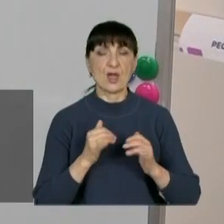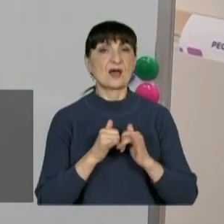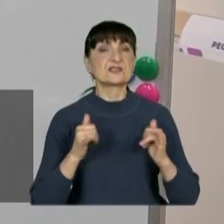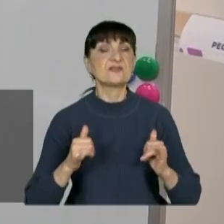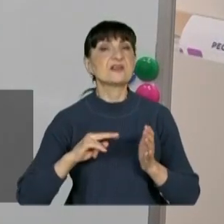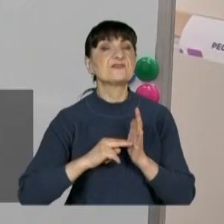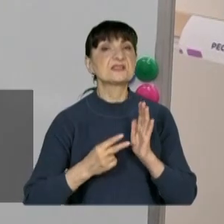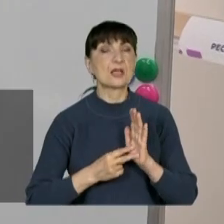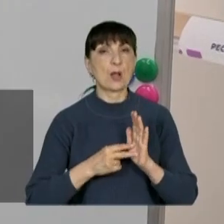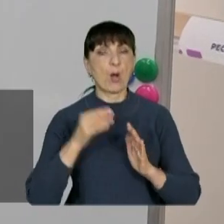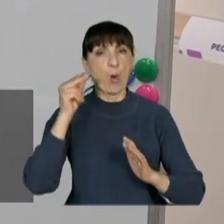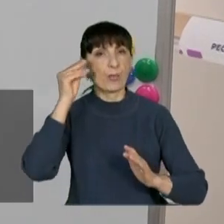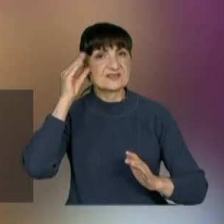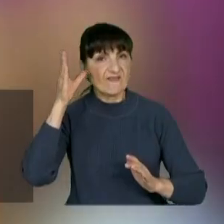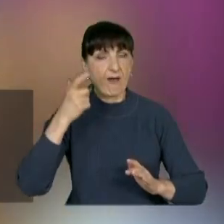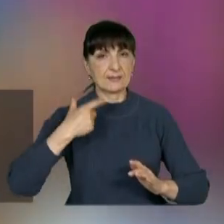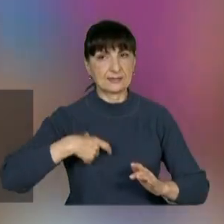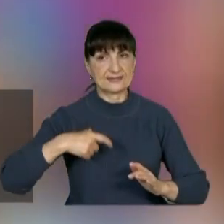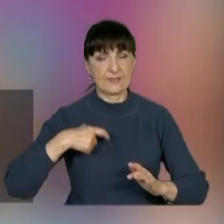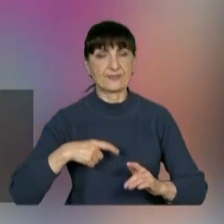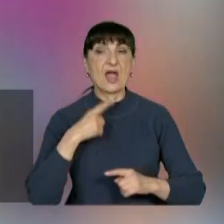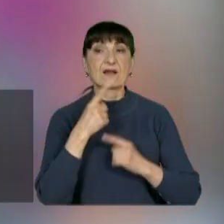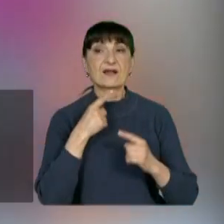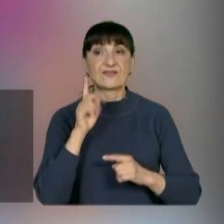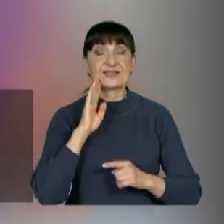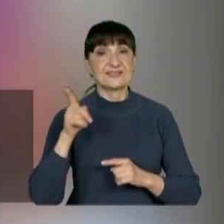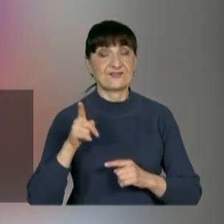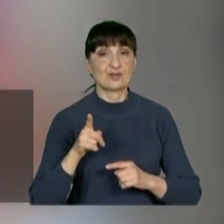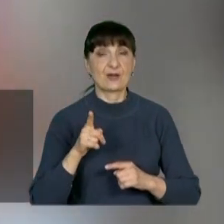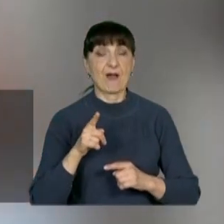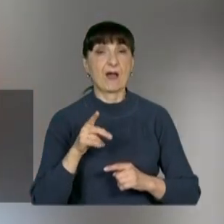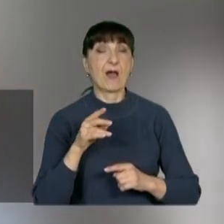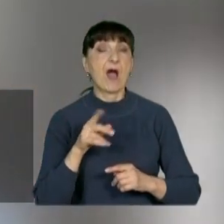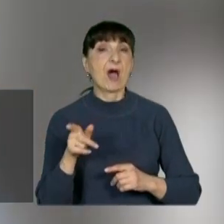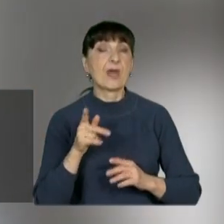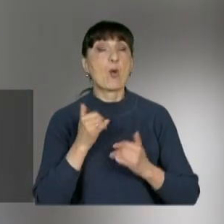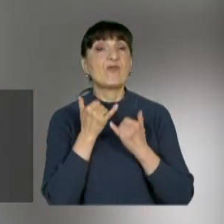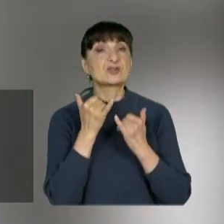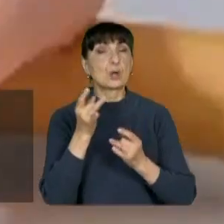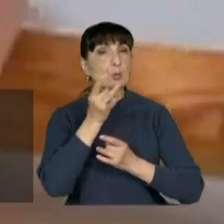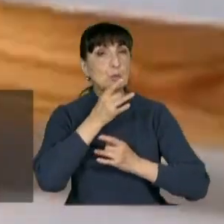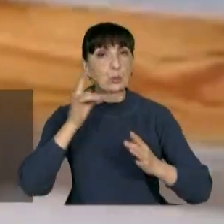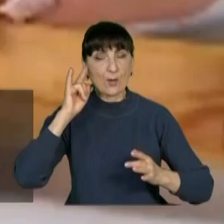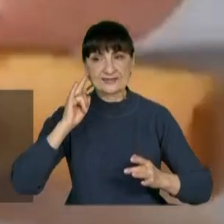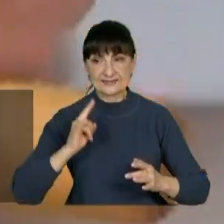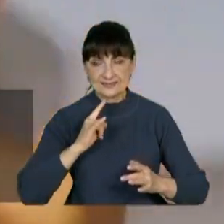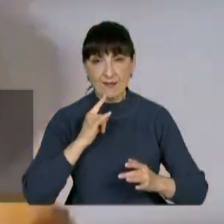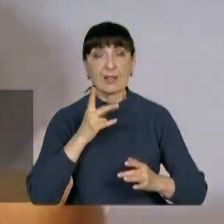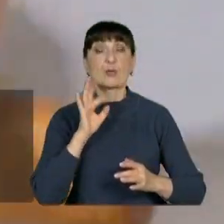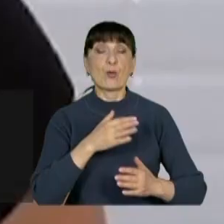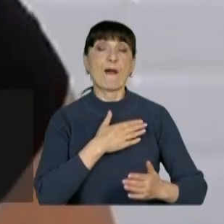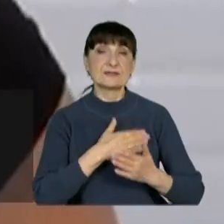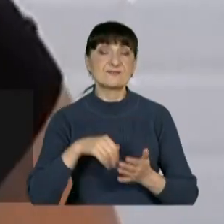целях образования в первую очередь. Как отмечает героиня нашего сюжета, она не просто уважает культуру страны, в которой живет, но и